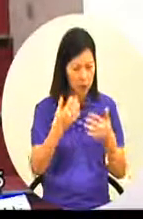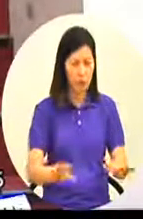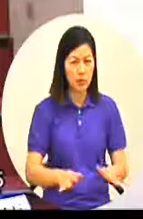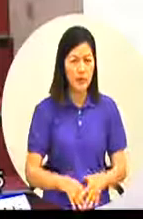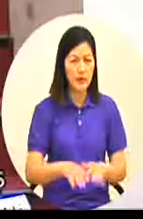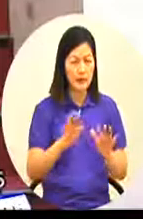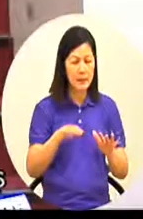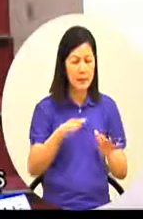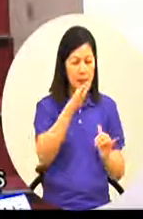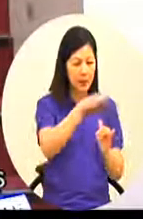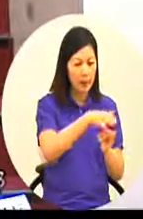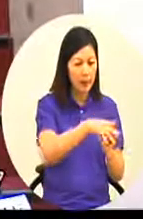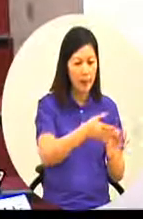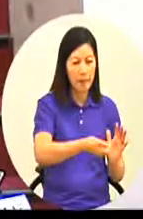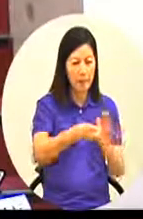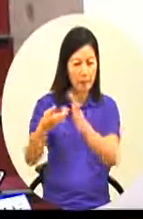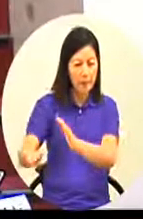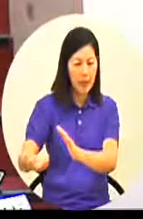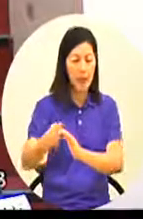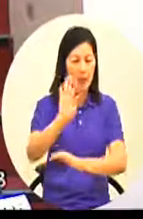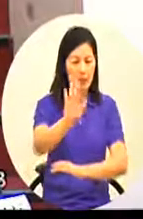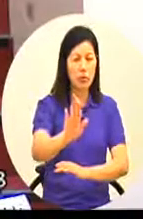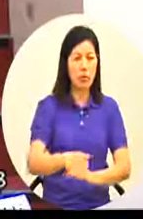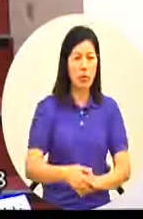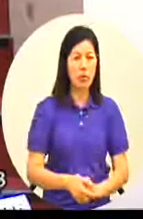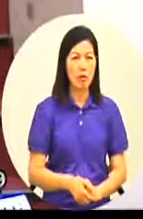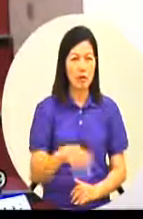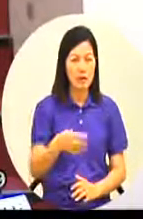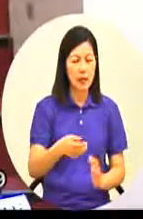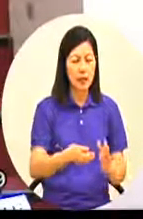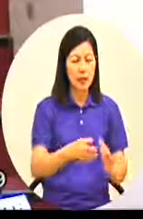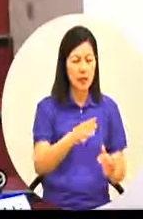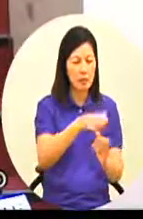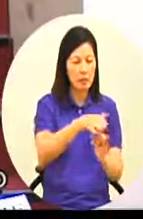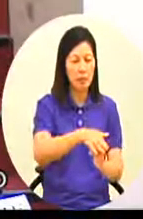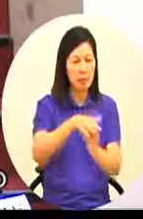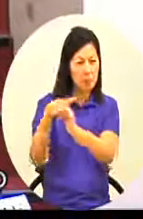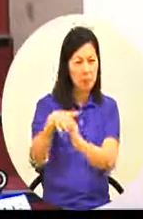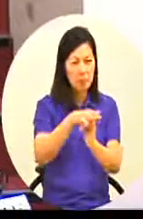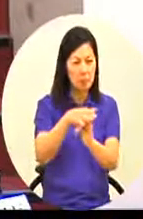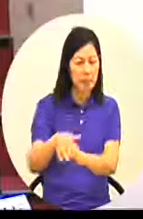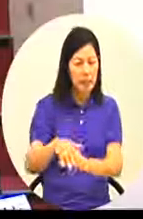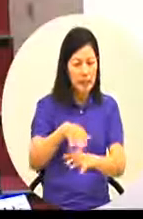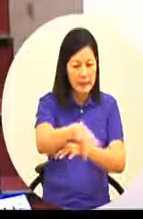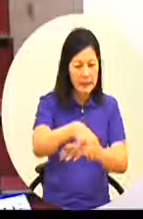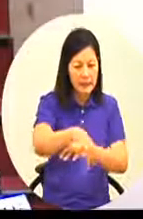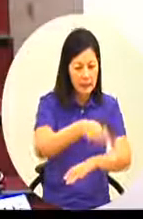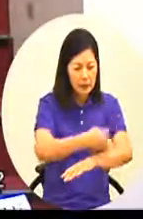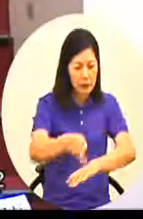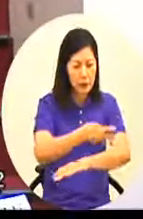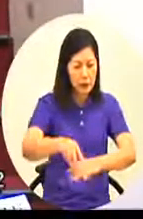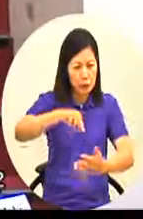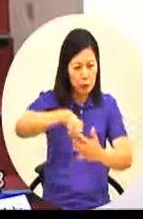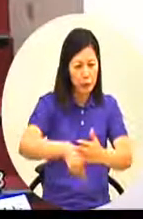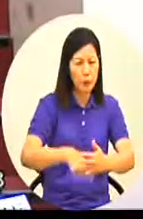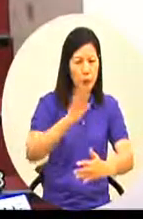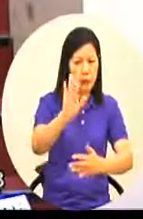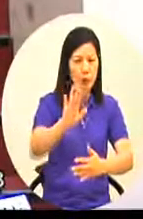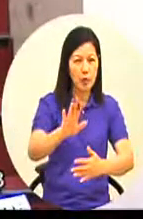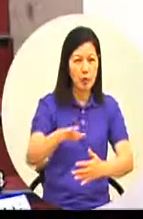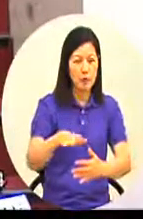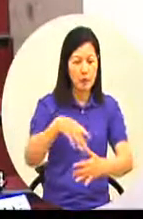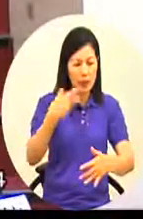迁葬。吼、哦，咱副顶今天迁葬，啊，咱这迁葬其实咱已经有挖足深足深的这个壕沟跟挖那个蓄水